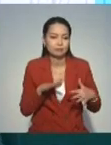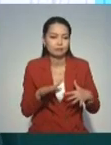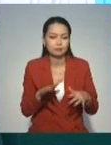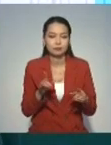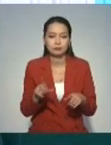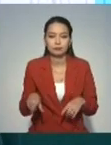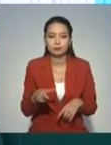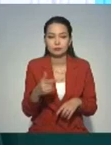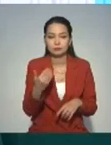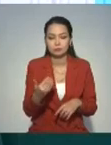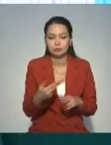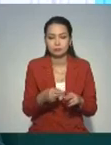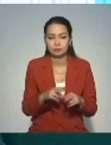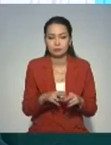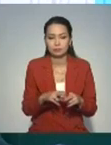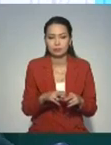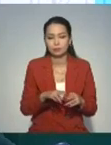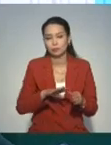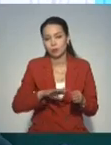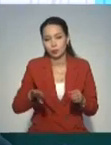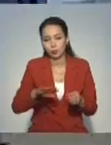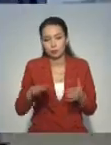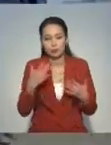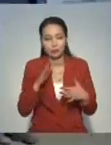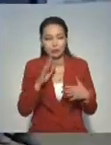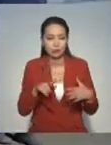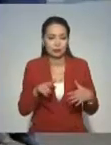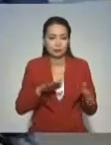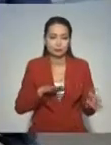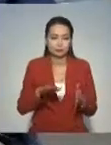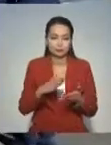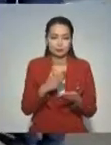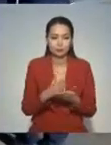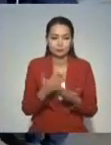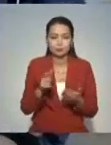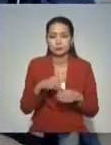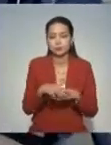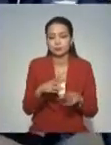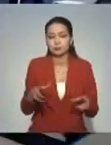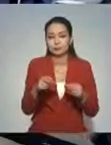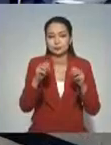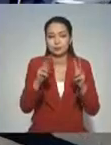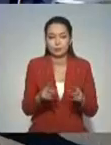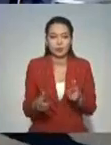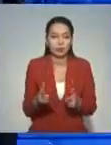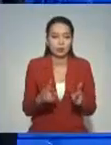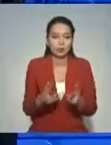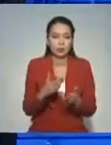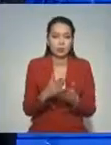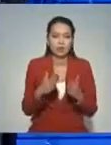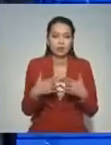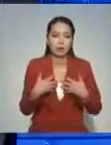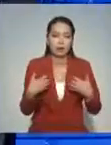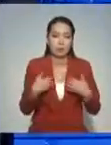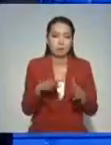река в обратную сторону пошла, в сторону опять Фока, пока такого нет. Жители спешно эвакуировали в специально подготовленные пункты, а домашний скот вывезли